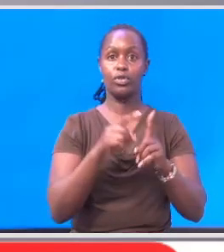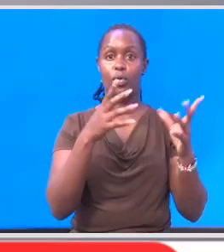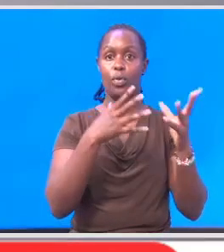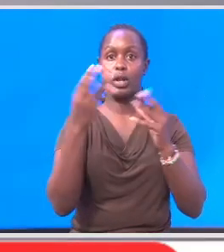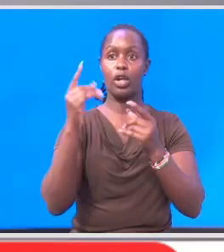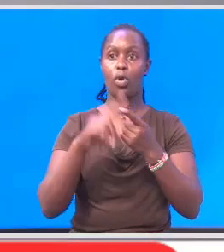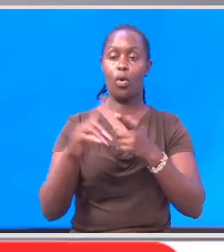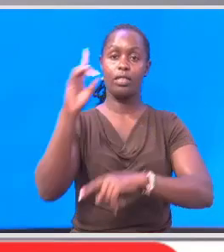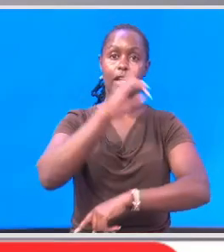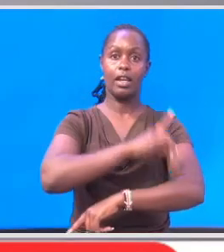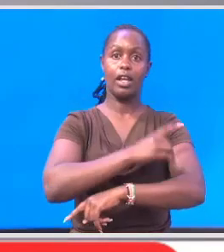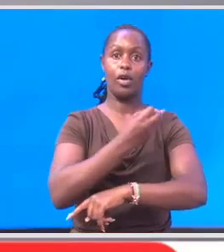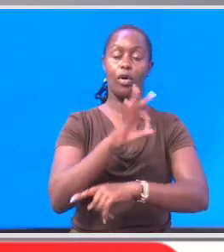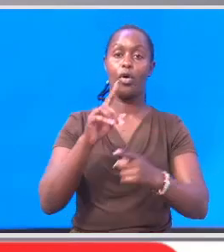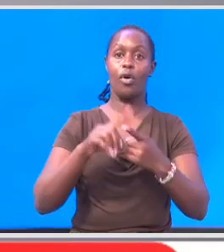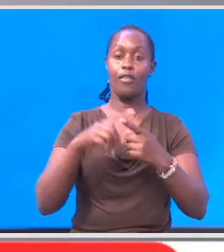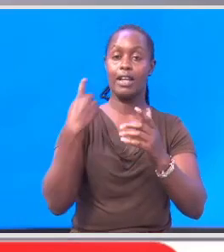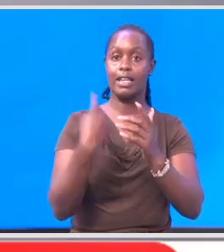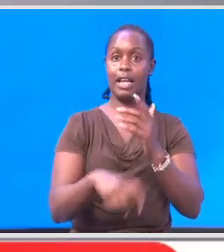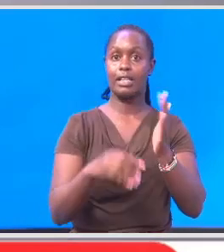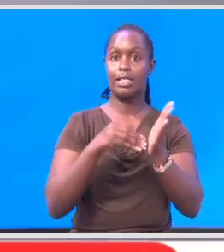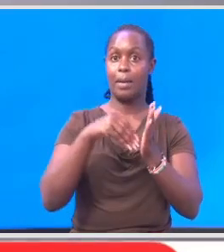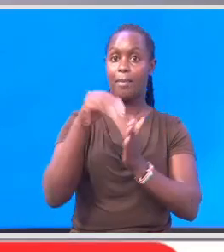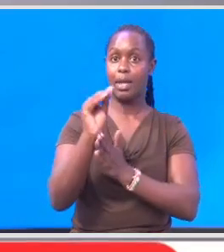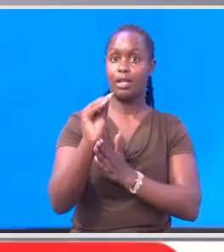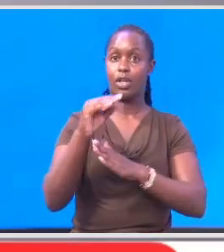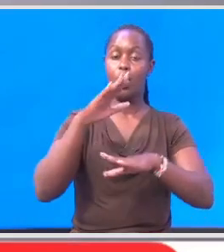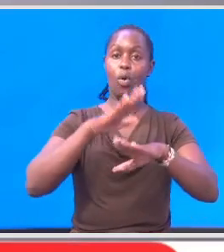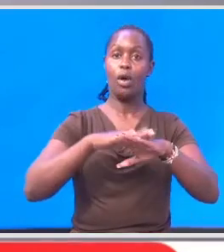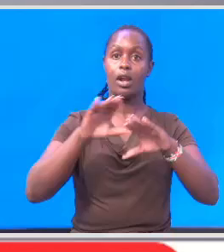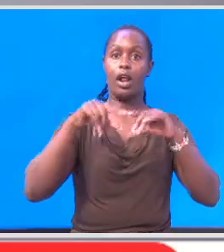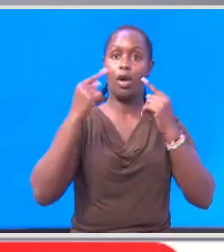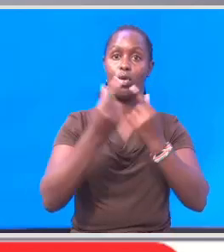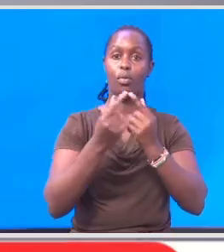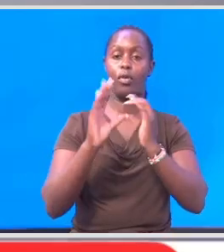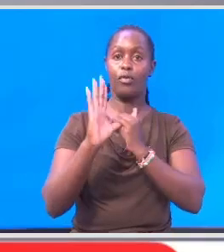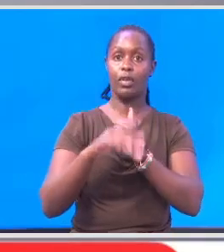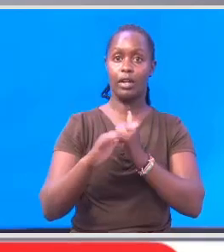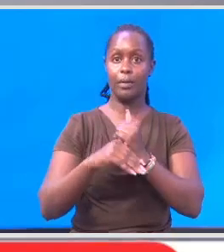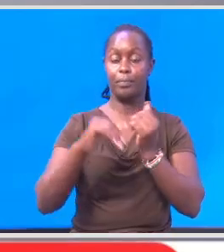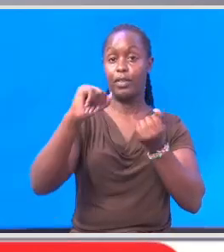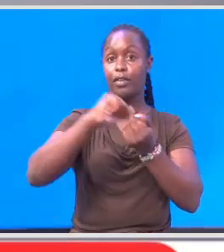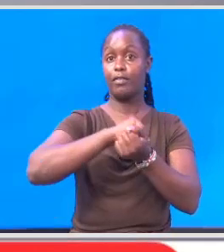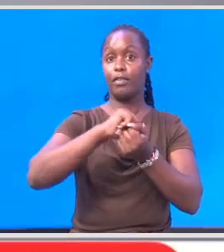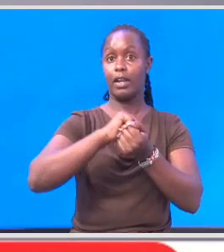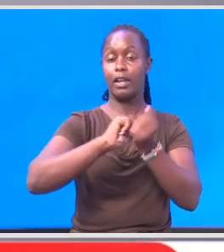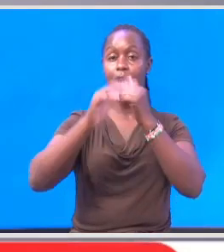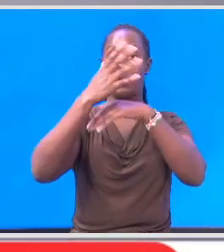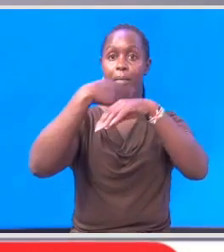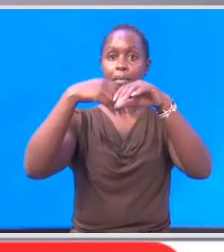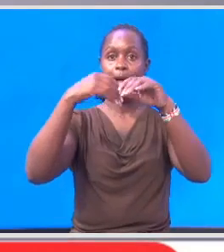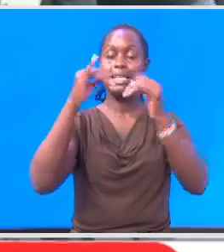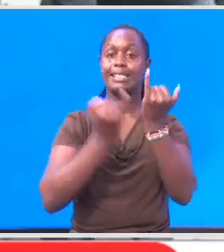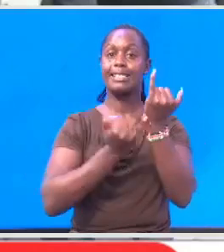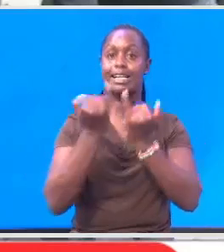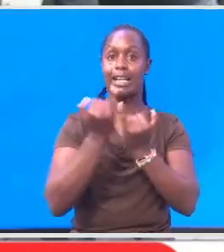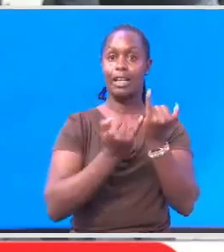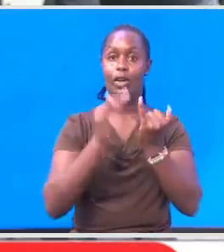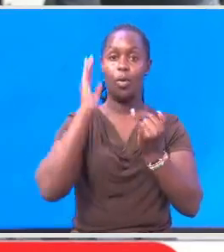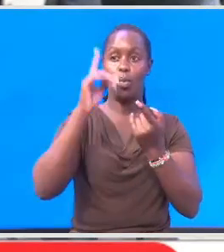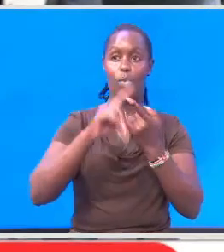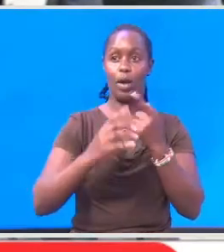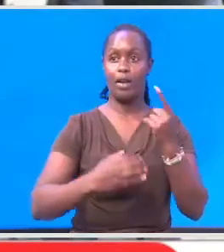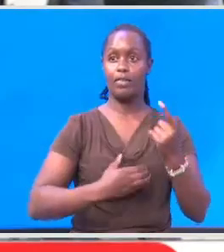ulipaji ushuru na kutoa msaada wa fedha kwa makundi ya wavuvi. Siku ya Jumamosi rais anatarajiwa kuzuru eneo la Lamu ambapo